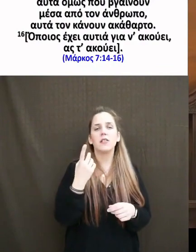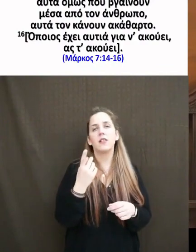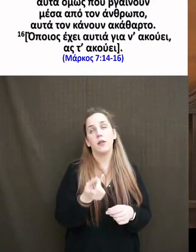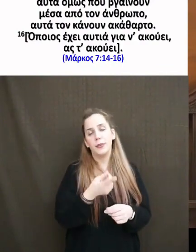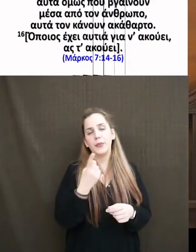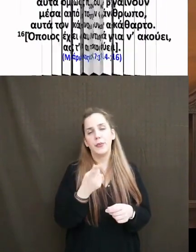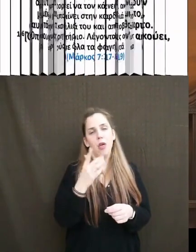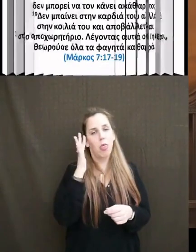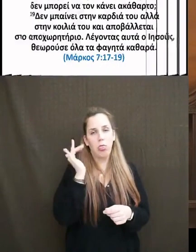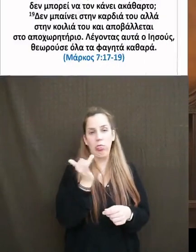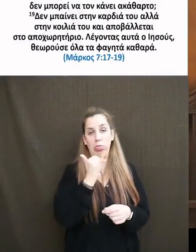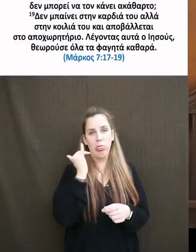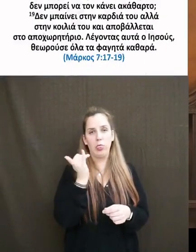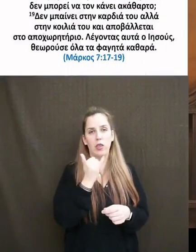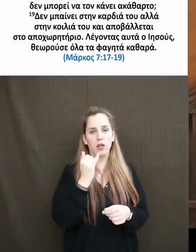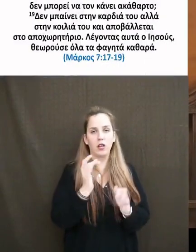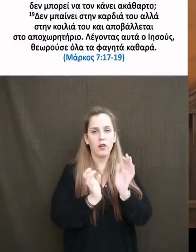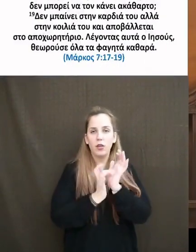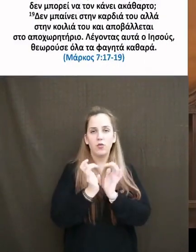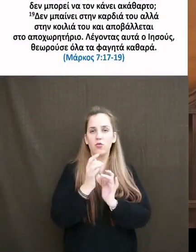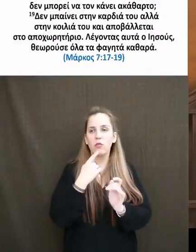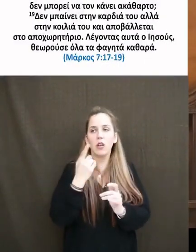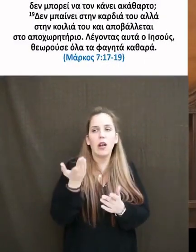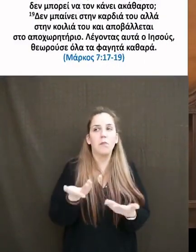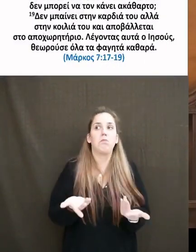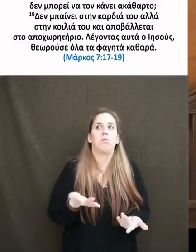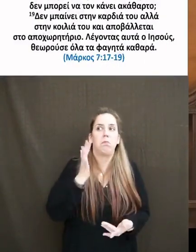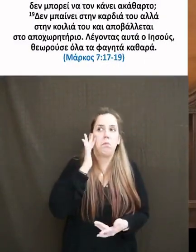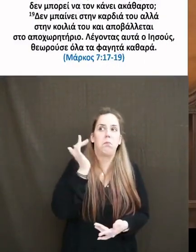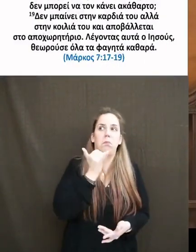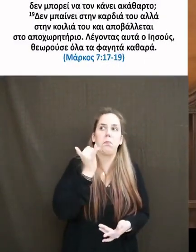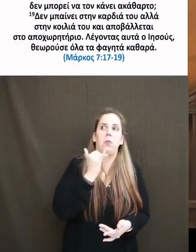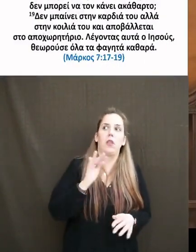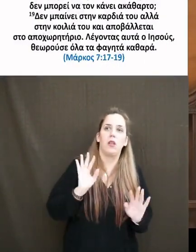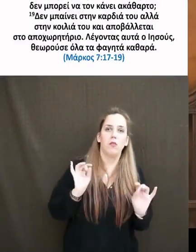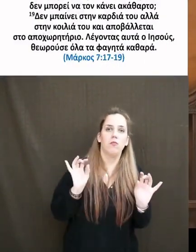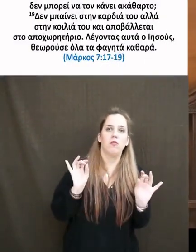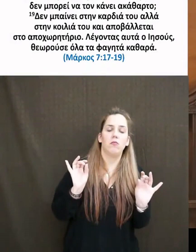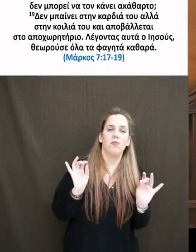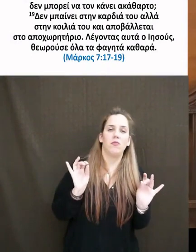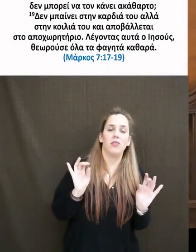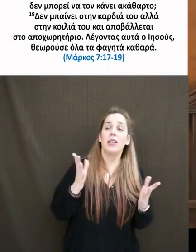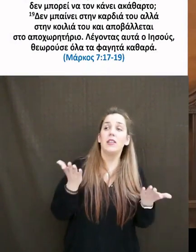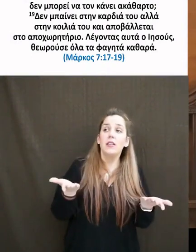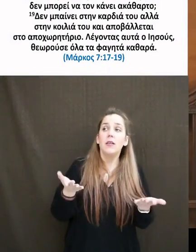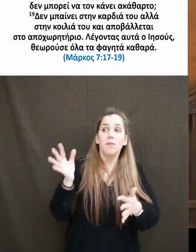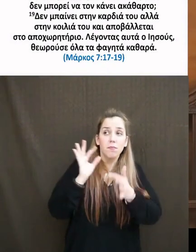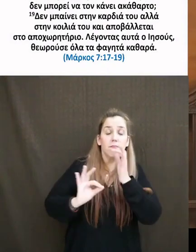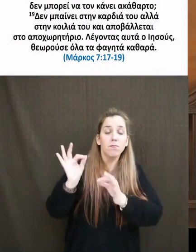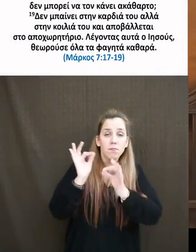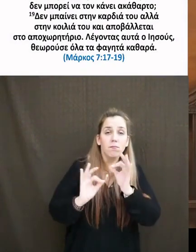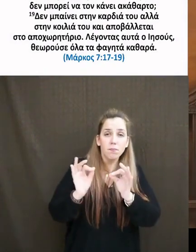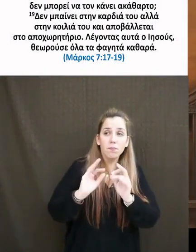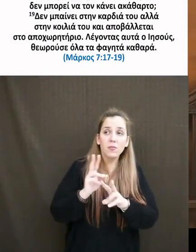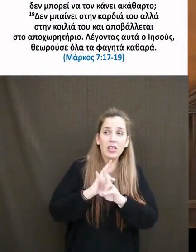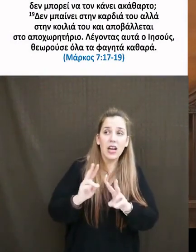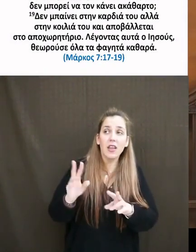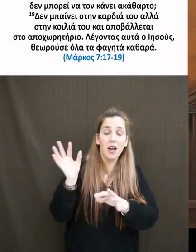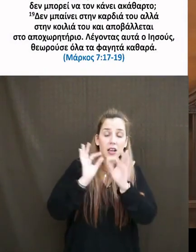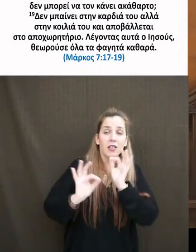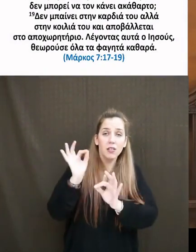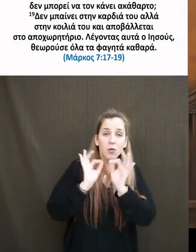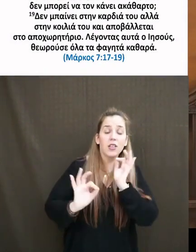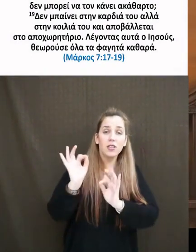παιδευόμαστε. Όταν απομακρύνθηκε ο Ιησούς από τα πλήθη και μπήκε σε ένα σπίτι, τον ρωτούσαν οι μαθητές του τι εννοούσε με αυτό που είπε. Τους